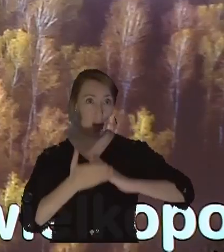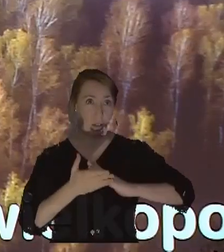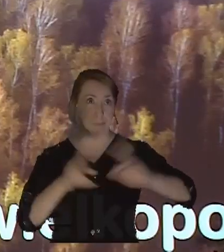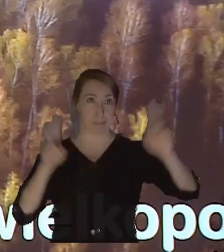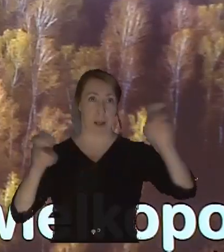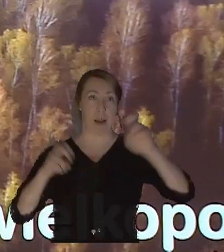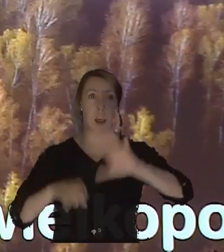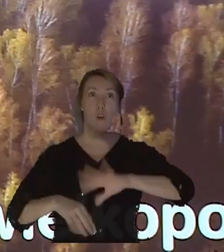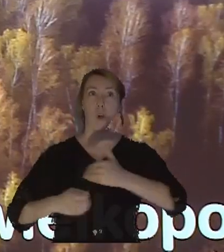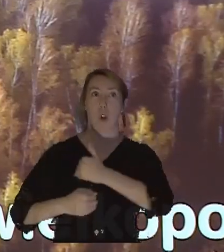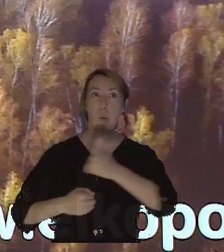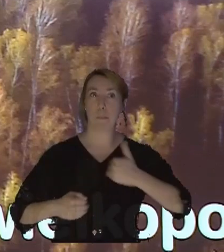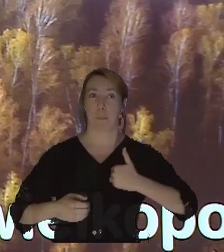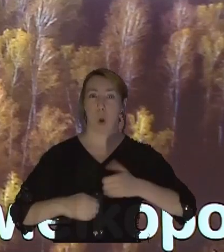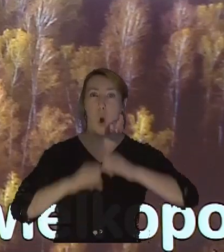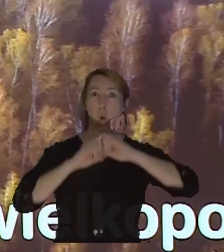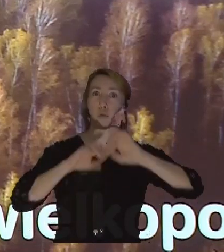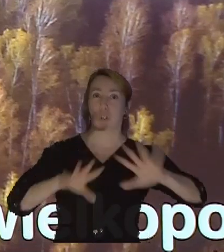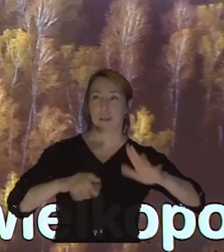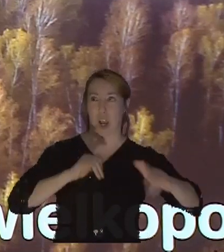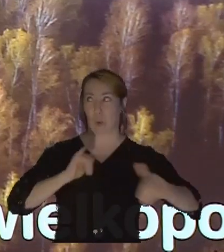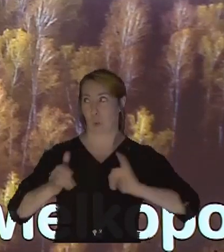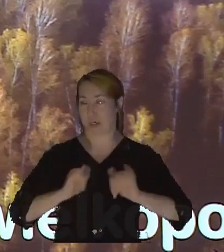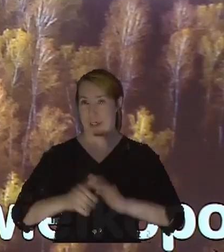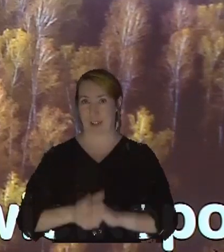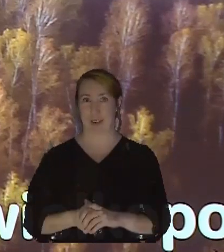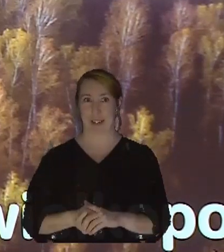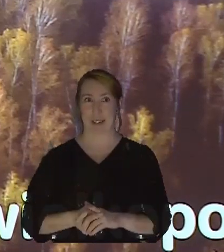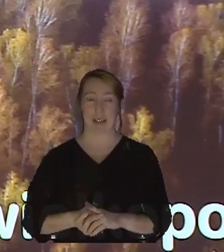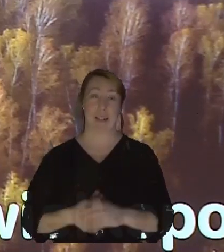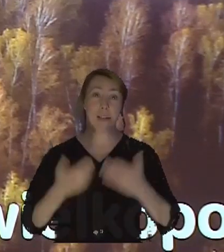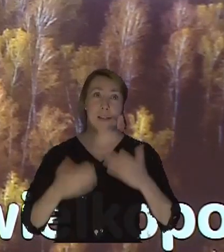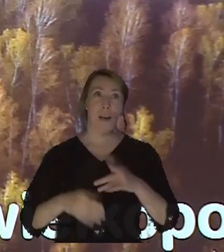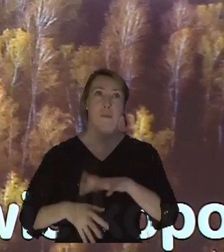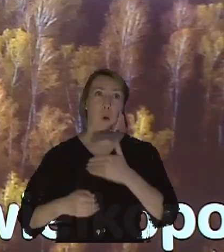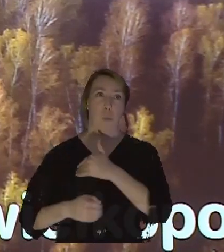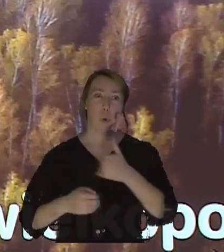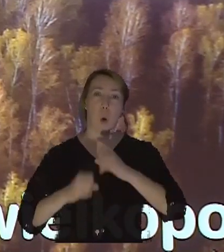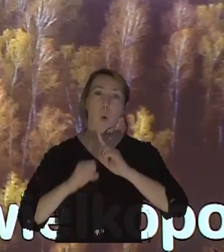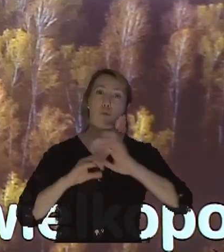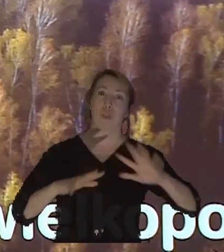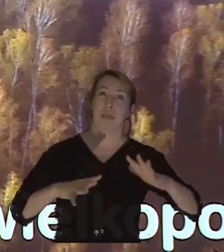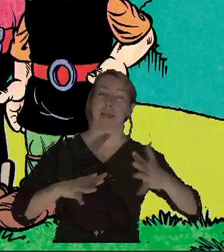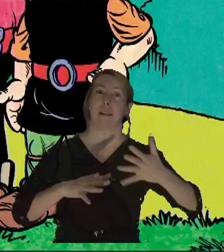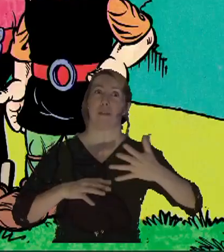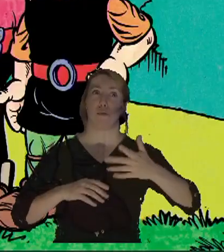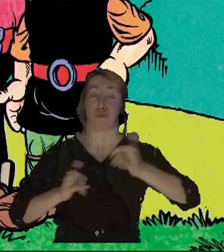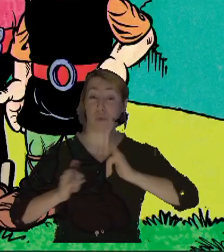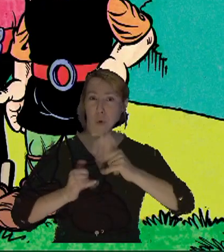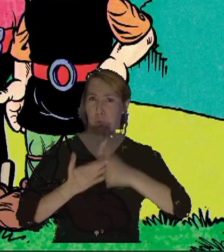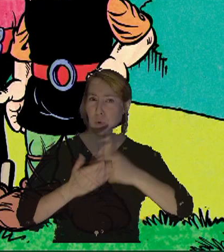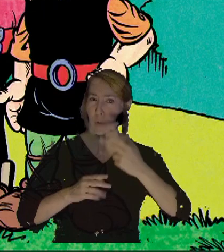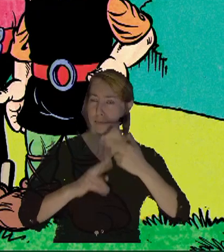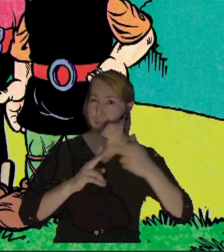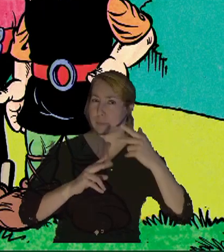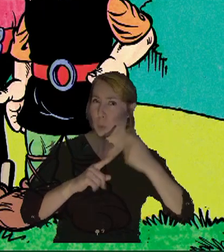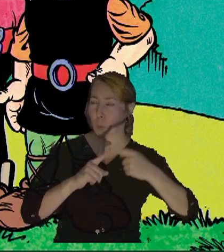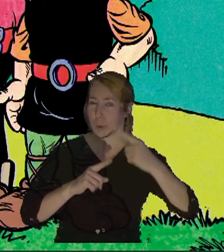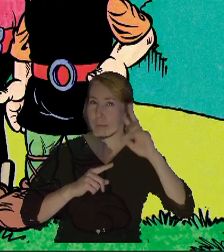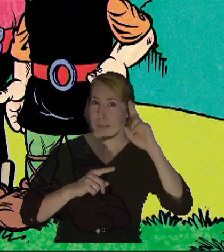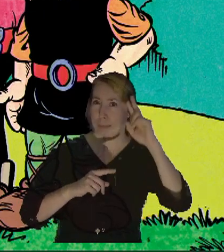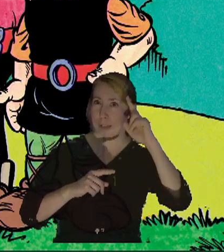się Wielkopolskie Olśnienia Turystyczne. Wielkopolskie Olśnienia Turystyczne, czyli już trochę wiemy. Dobór grup